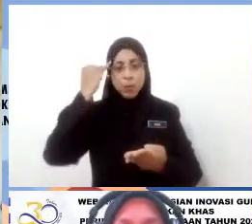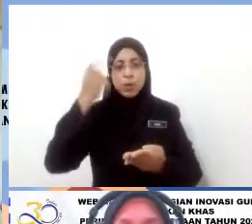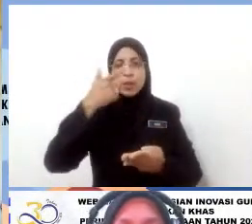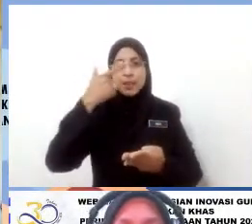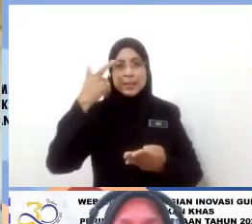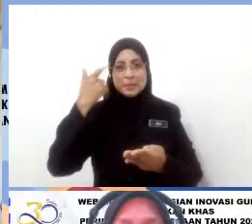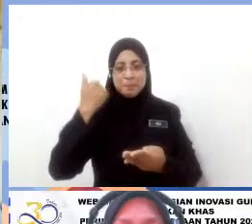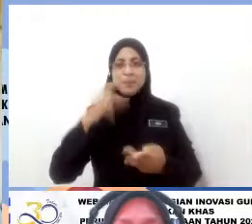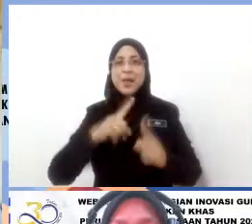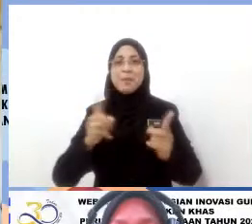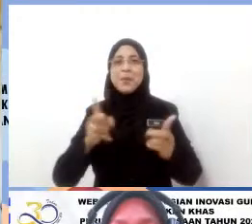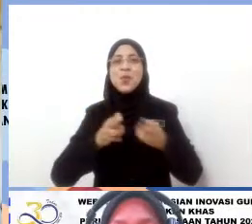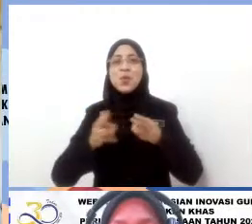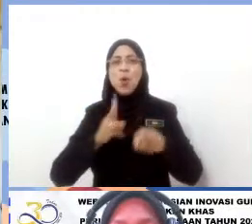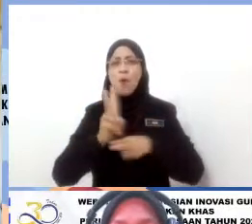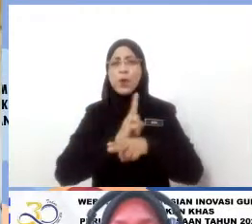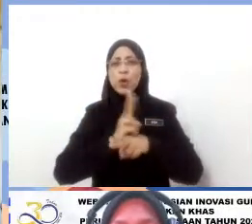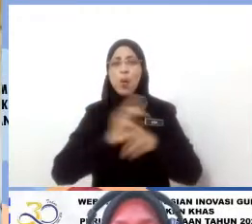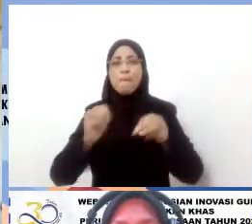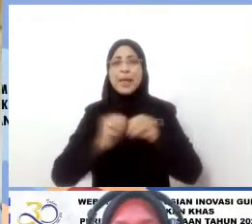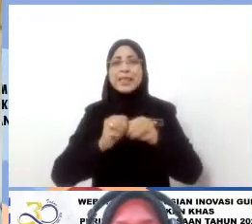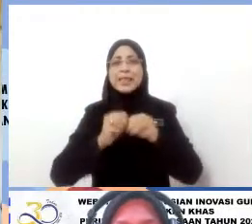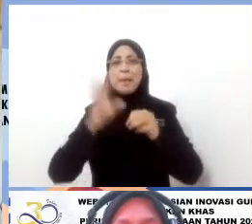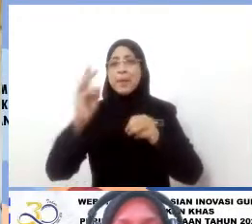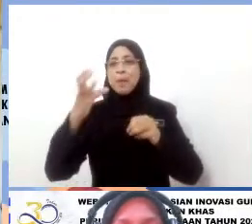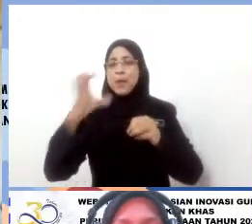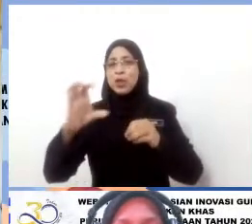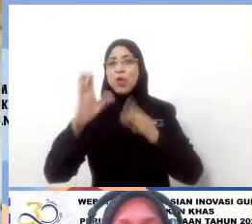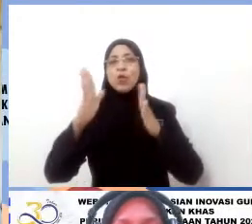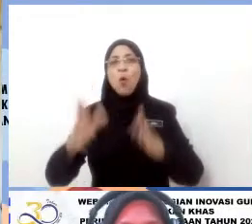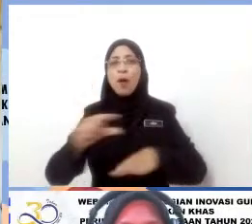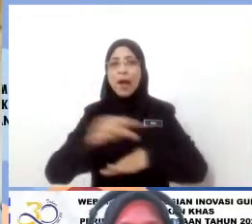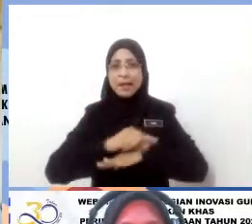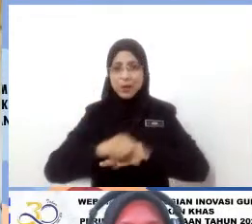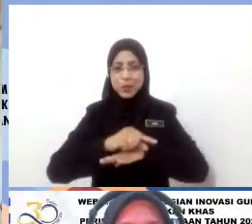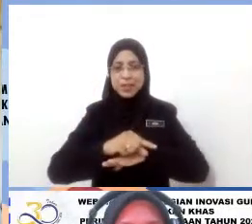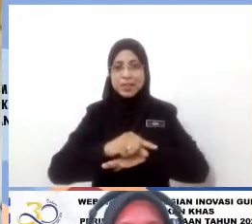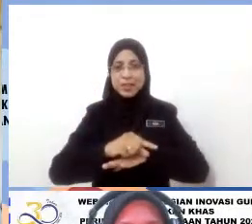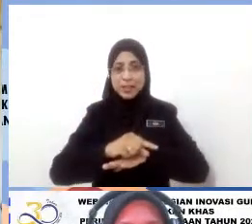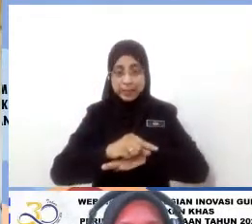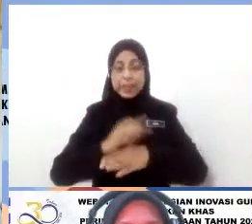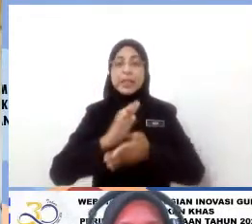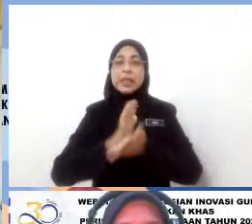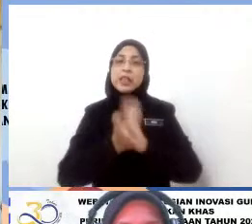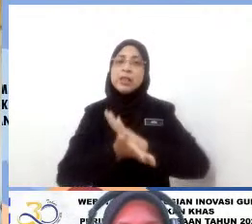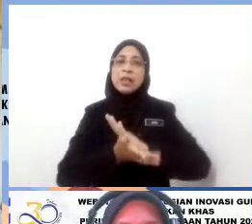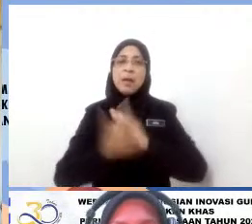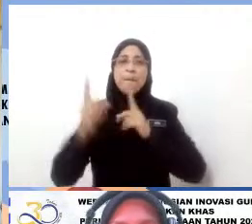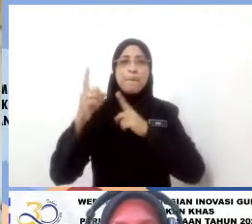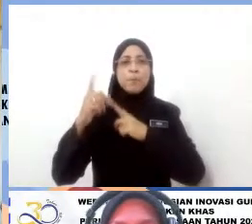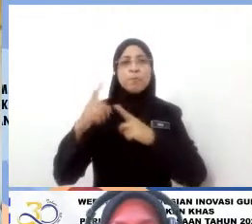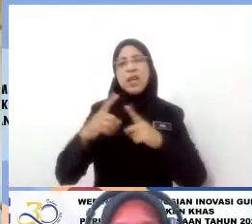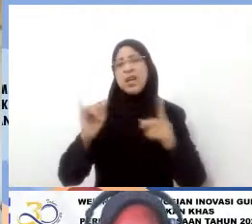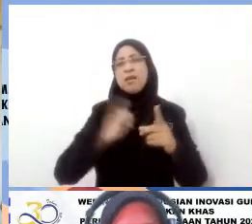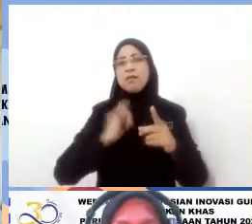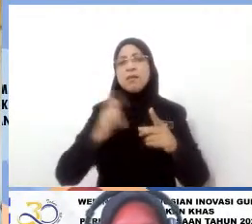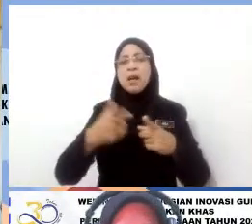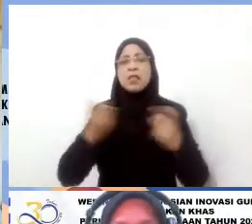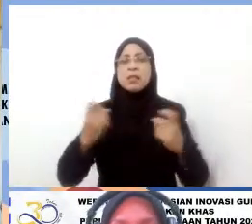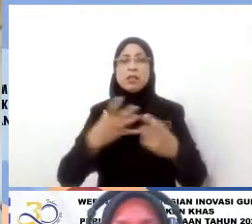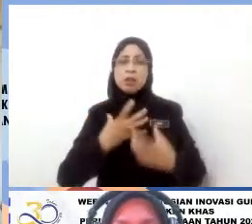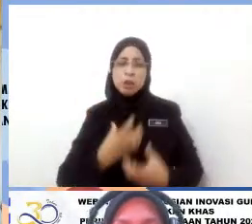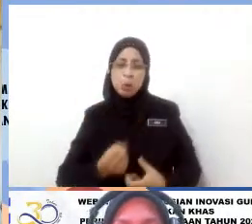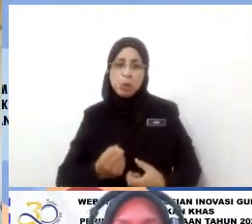600 orang. Jadi itulah cakap. Jangan putus semangat dengan anak murid kita. Kita sentiasa cuba yang terbaik